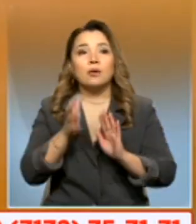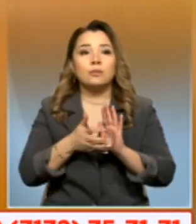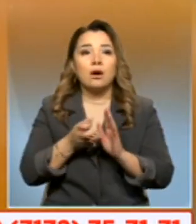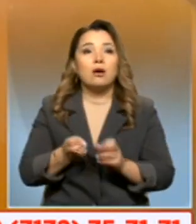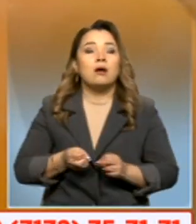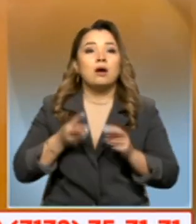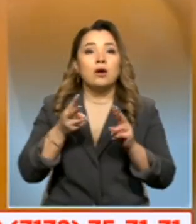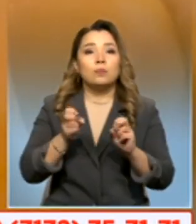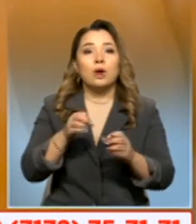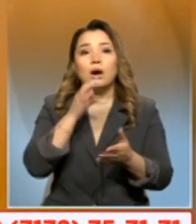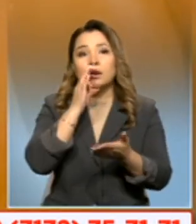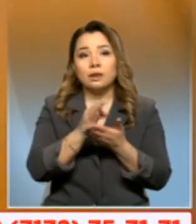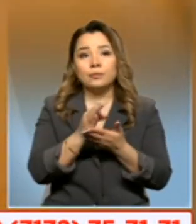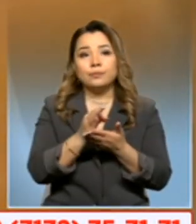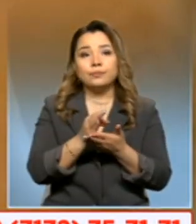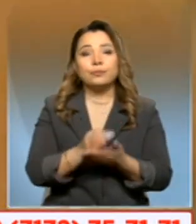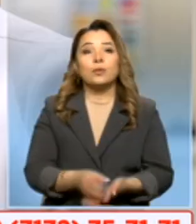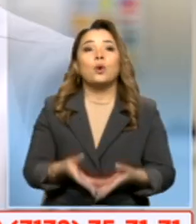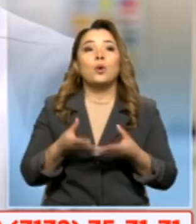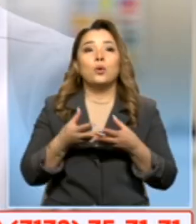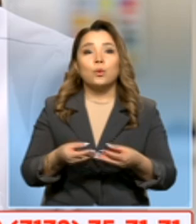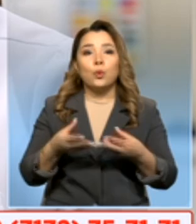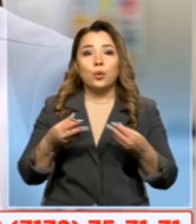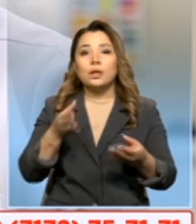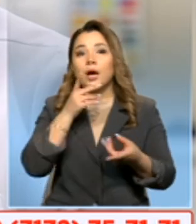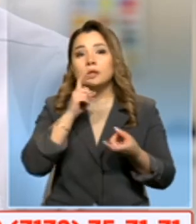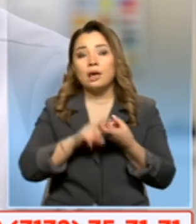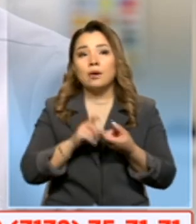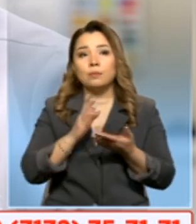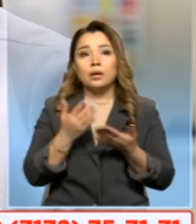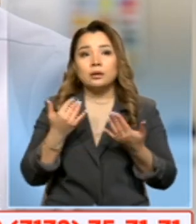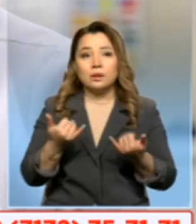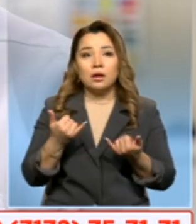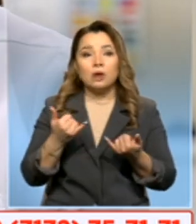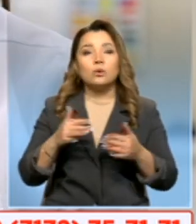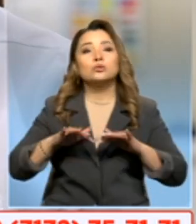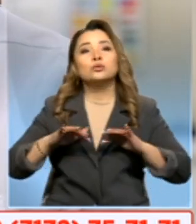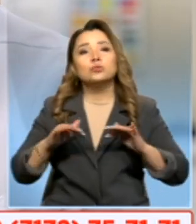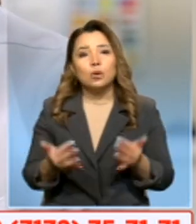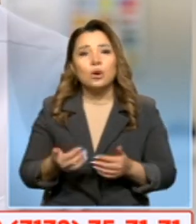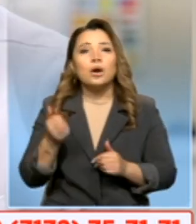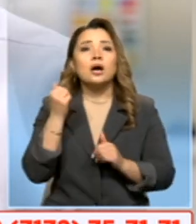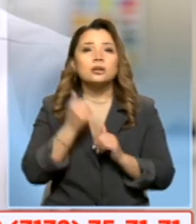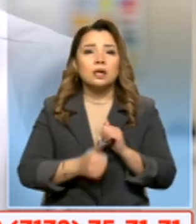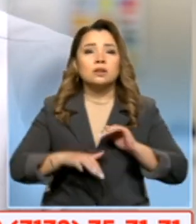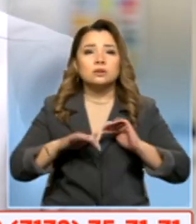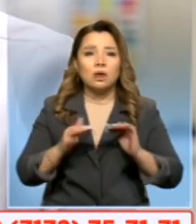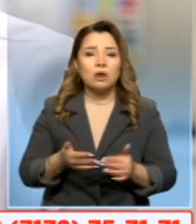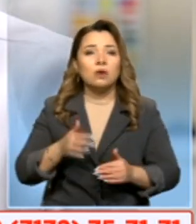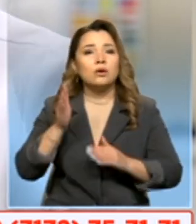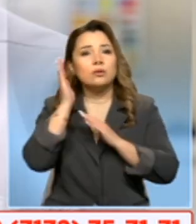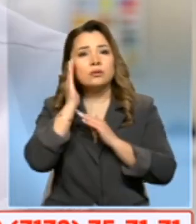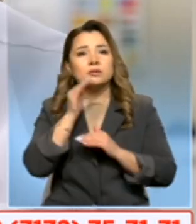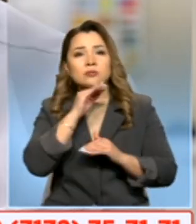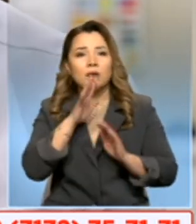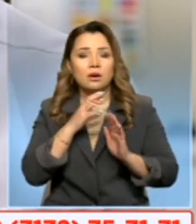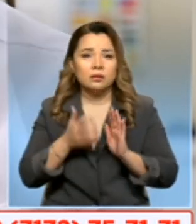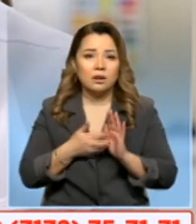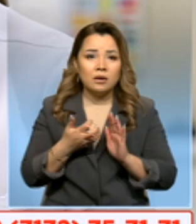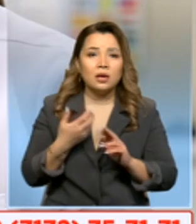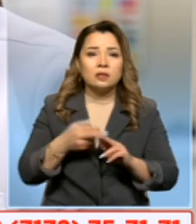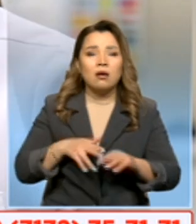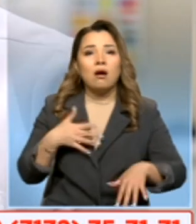қауіп тудыруы мүмкін? Мысалы, көктем мезгілі дейді, дәл қазіргі уақытта шаршау, жиі шаршау, ұйқысының қанбауы,